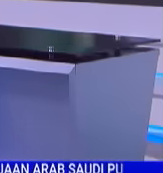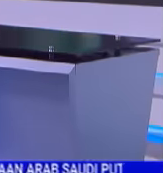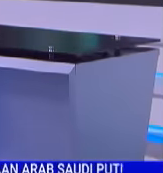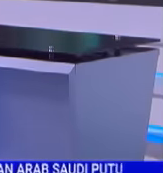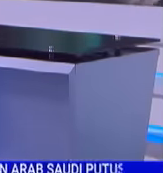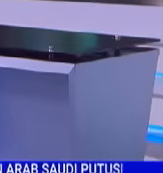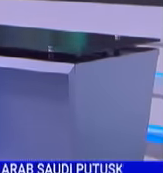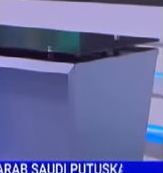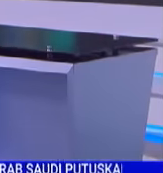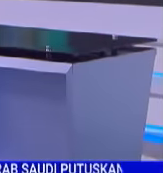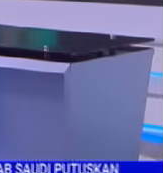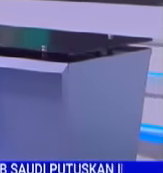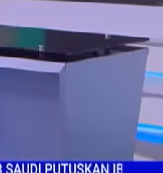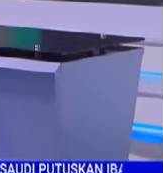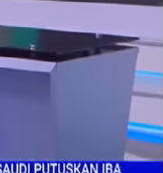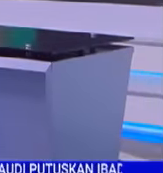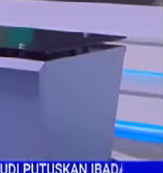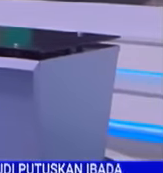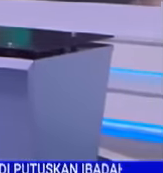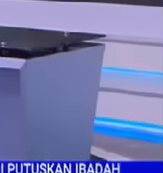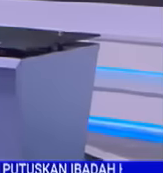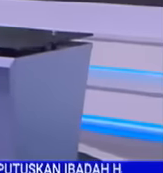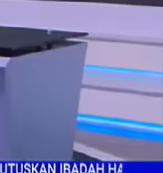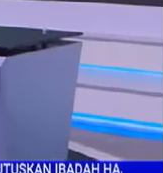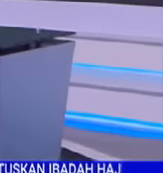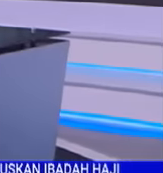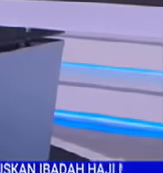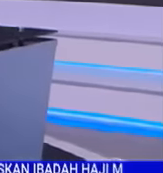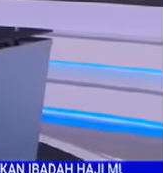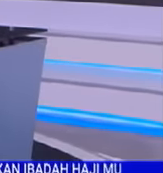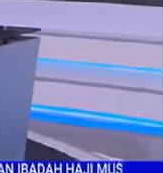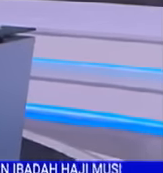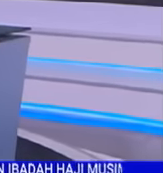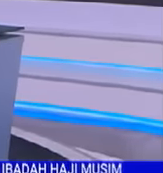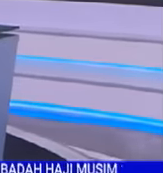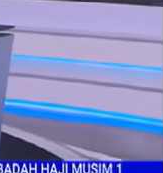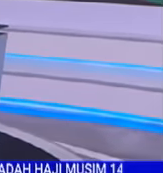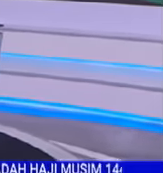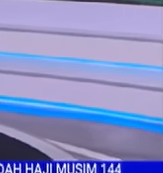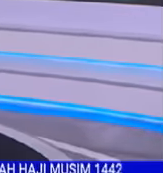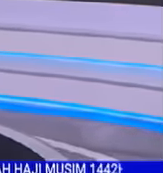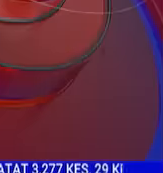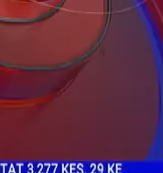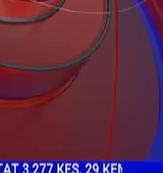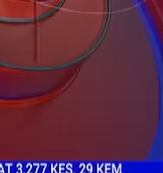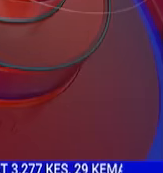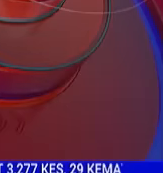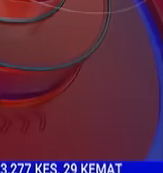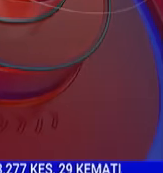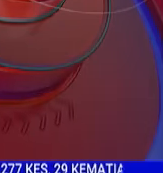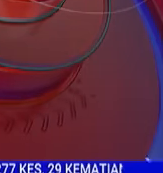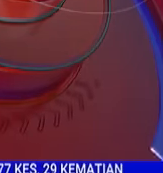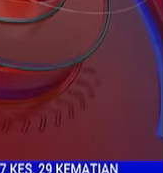Pastikan anda menonton COVID Itu Benar CID selepas berita perdana ini. Miss.